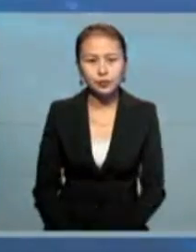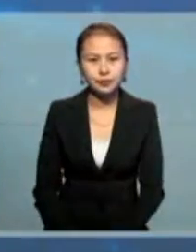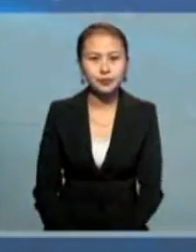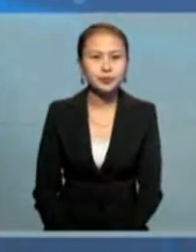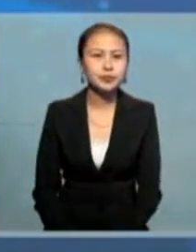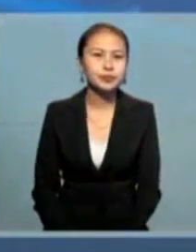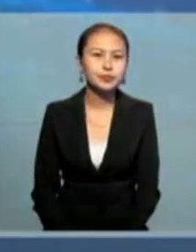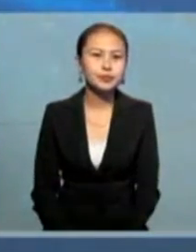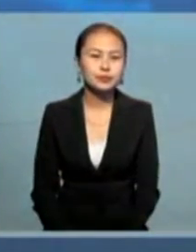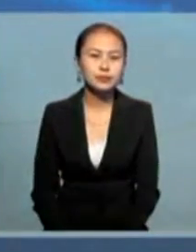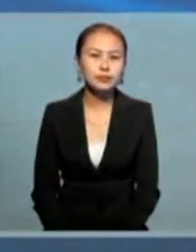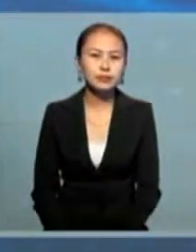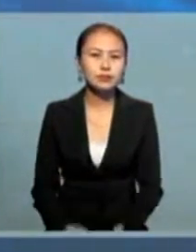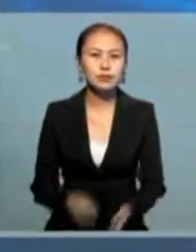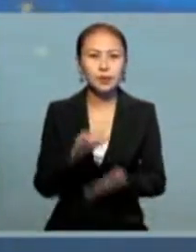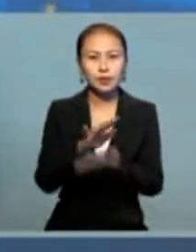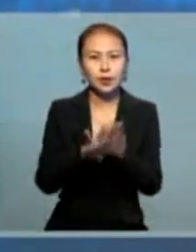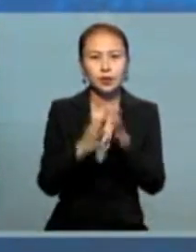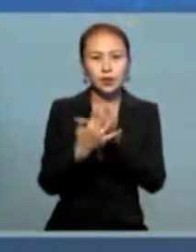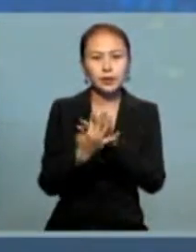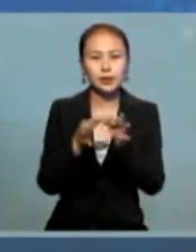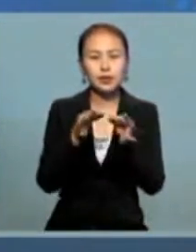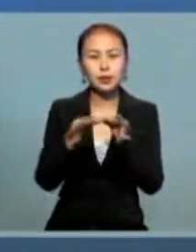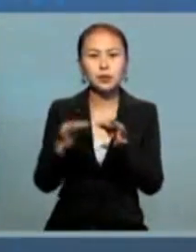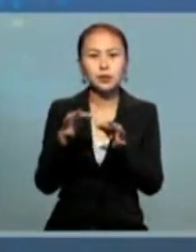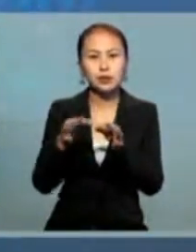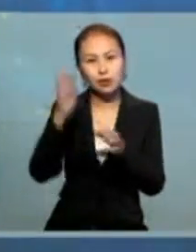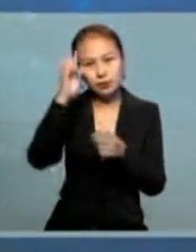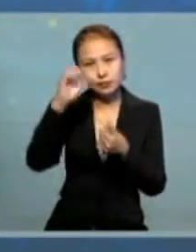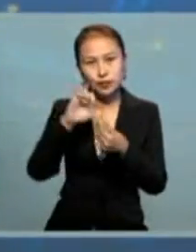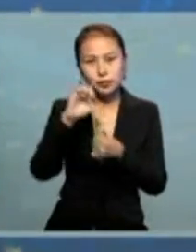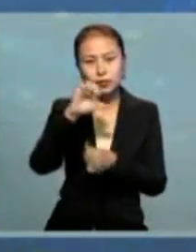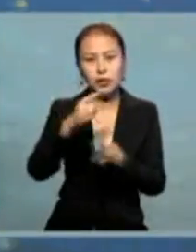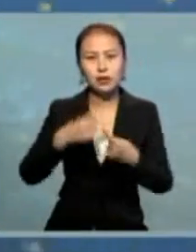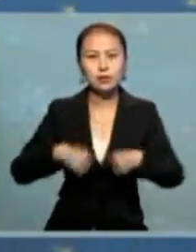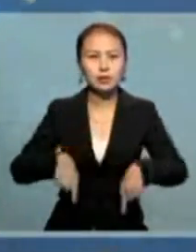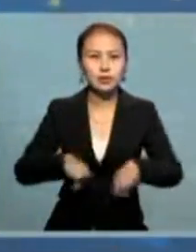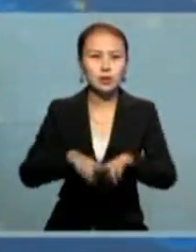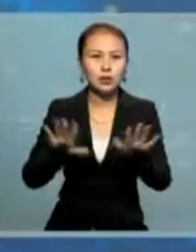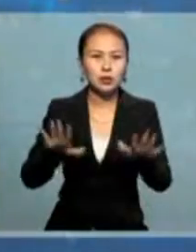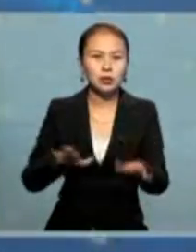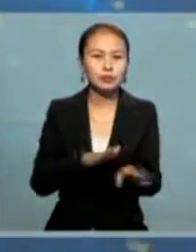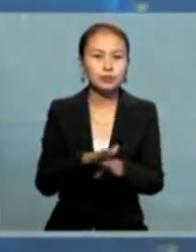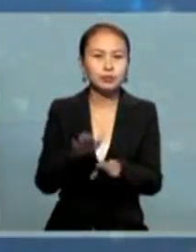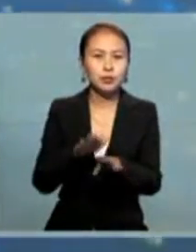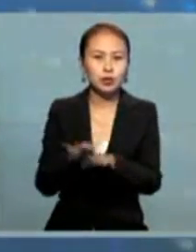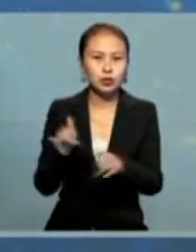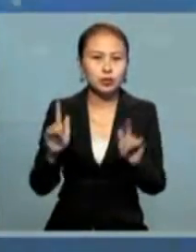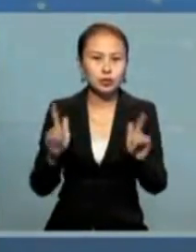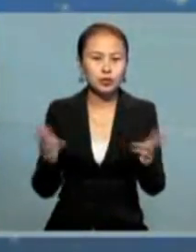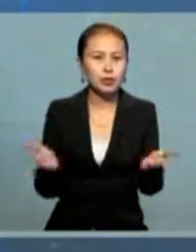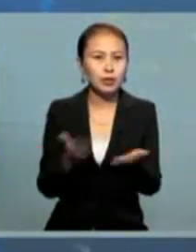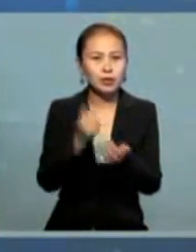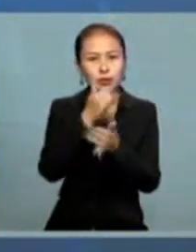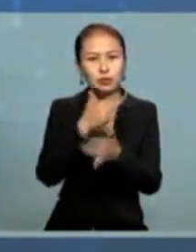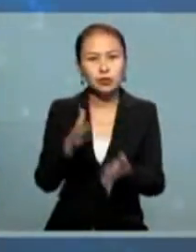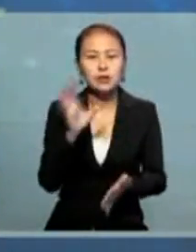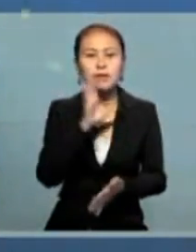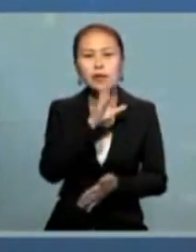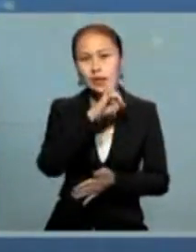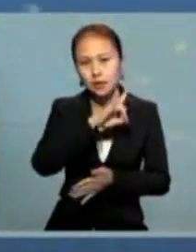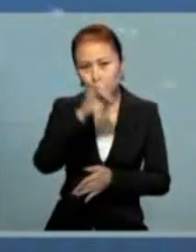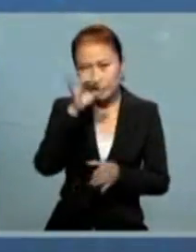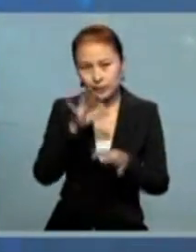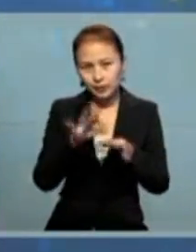аласыздар. Жалғастырамыз. Ауылды аймақтарда үкіметтік емес ұйымдардың бастамалары толыққанды қолдау таппай отыр. Мәселен, солтүстік